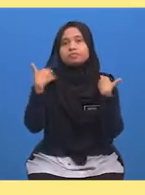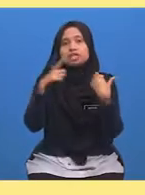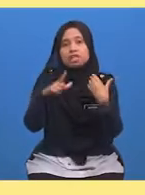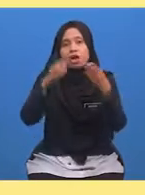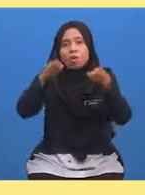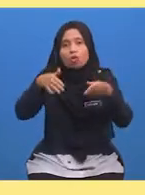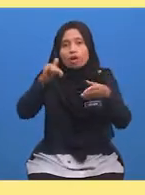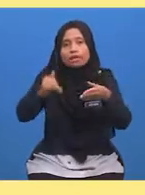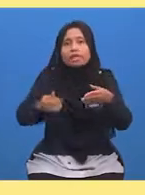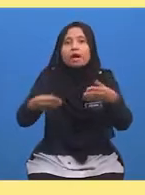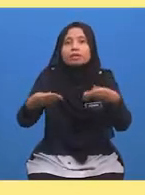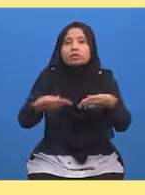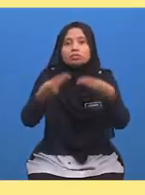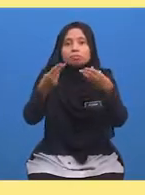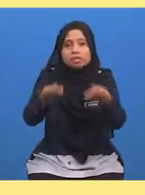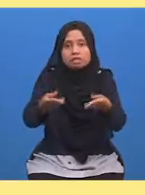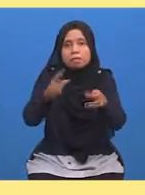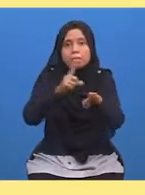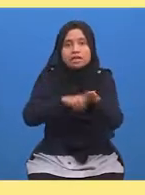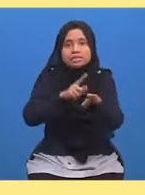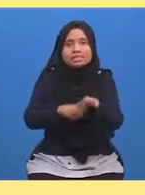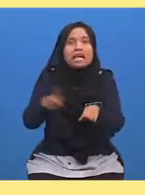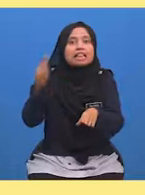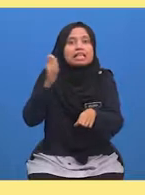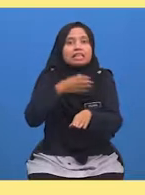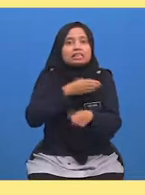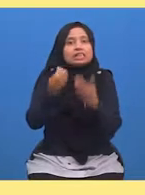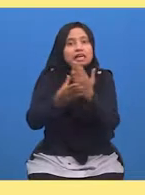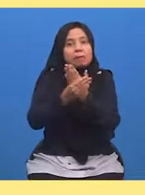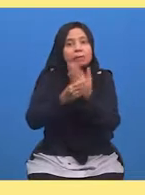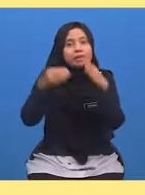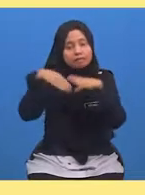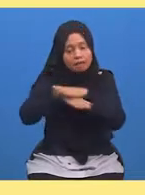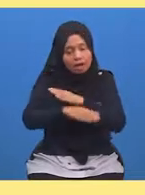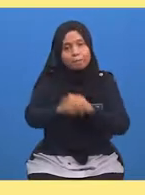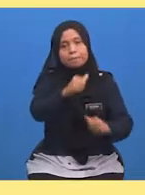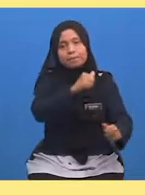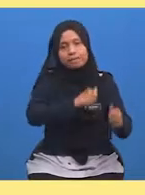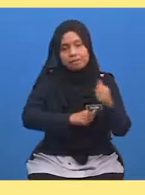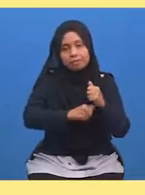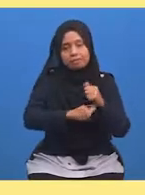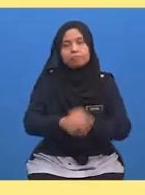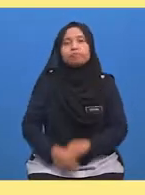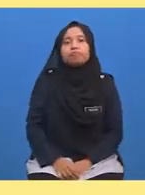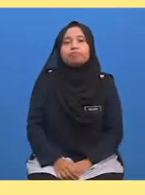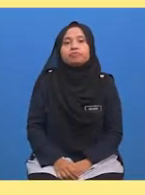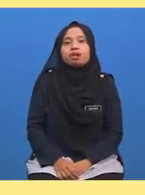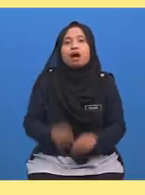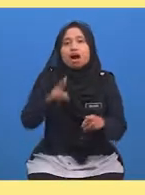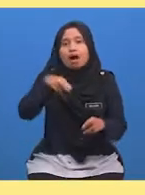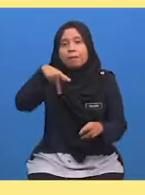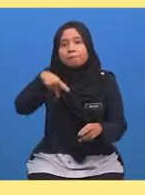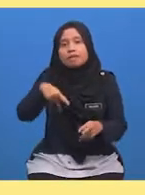pihak yang menyumbang masa, tenaga dan kemahiran dalam perniagaan.